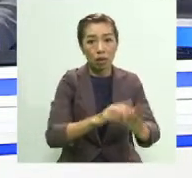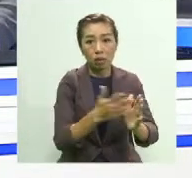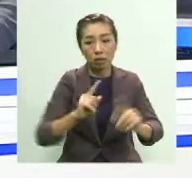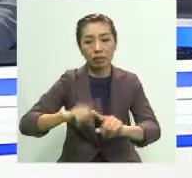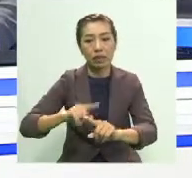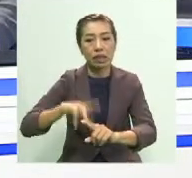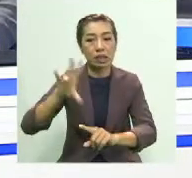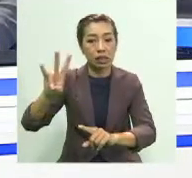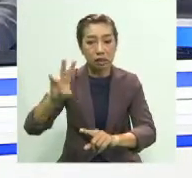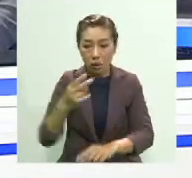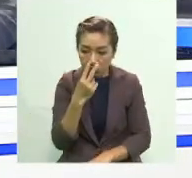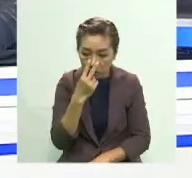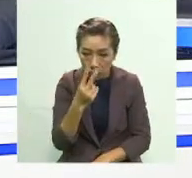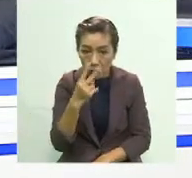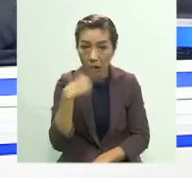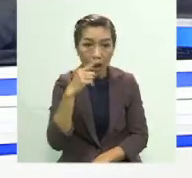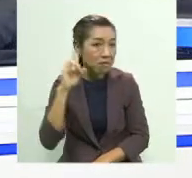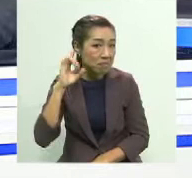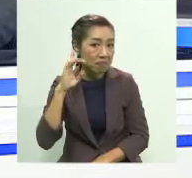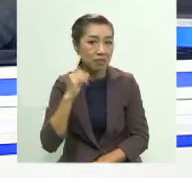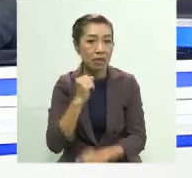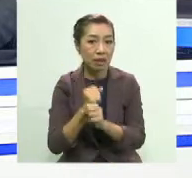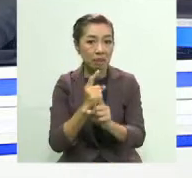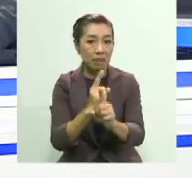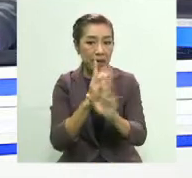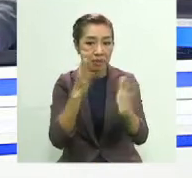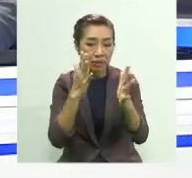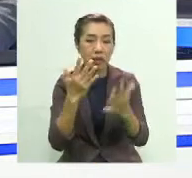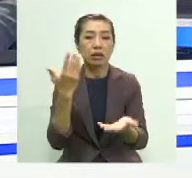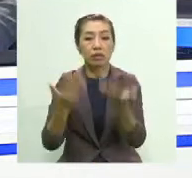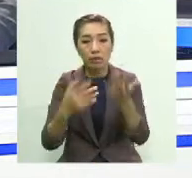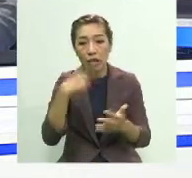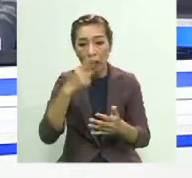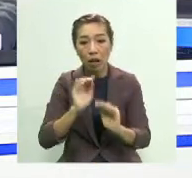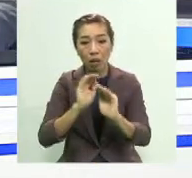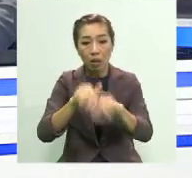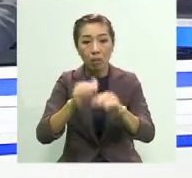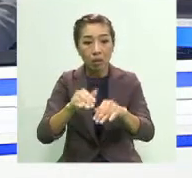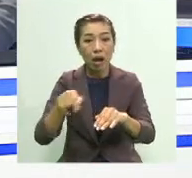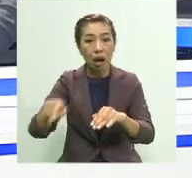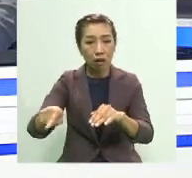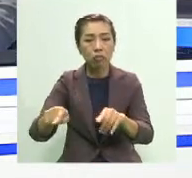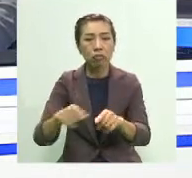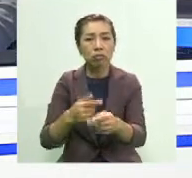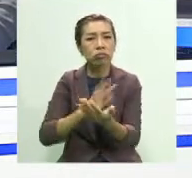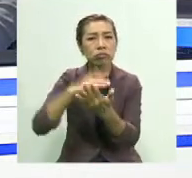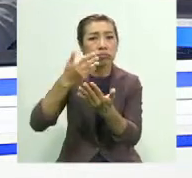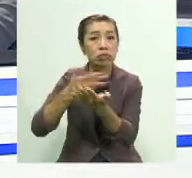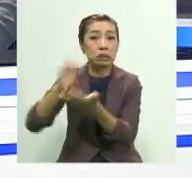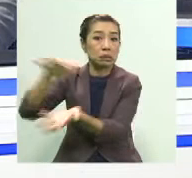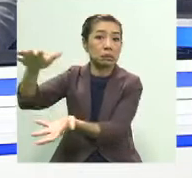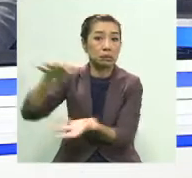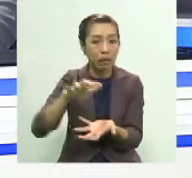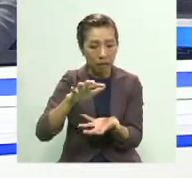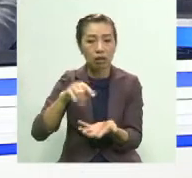7เดือนด้วยกันถ้าหากว่าใครฝ่าฝืนหลังจากนี้หรือว่านำเข้ามะพร้าวแก่นอกเหนือจากที่ก